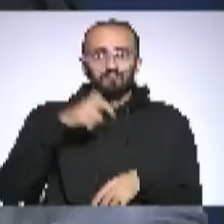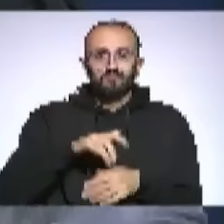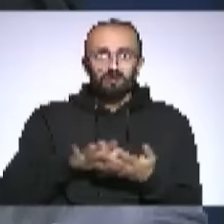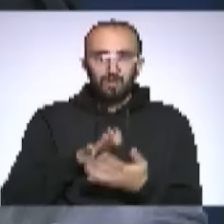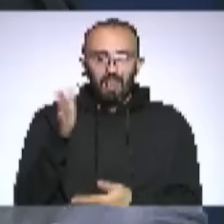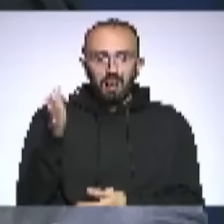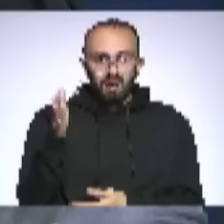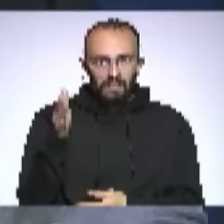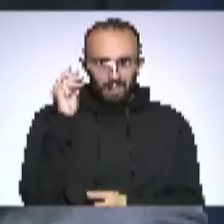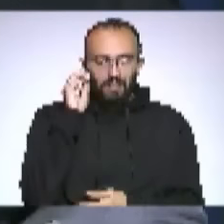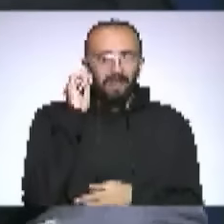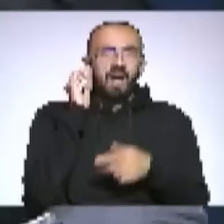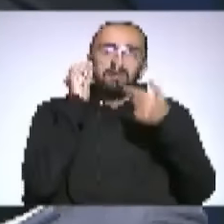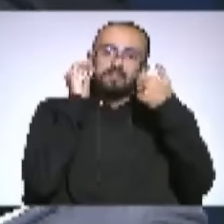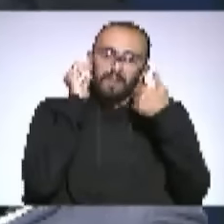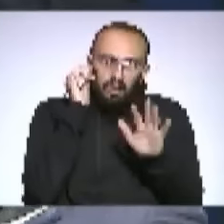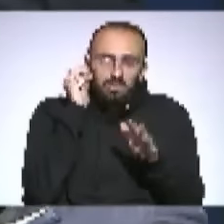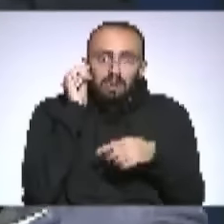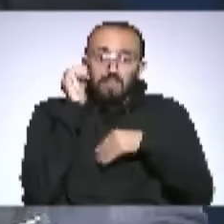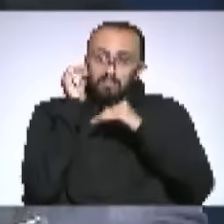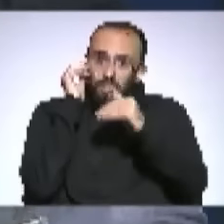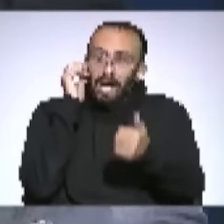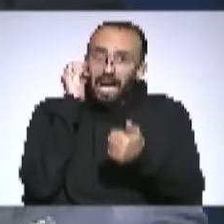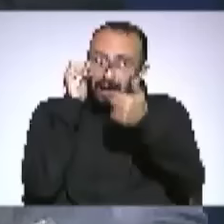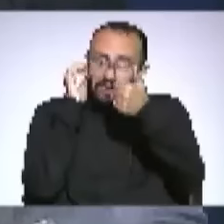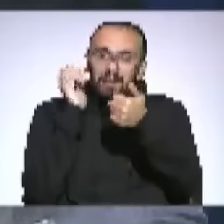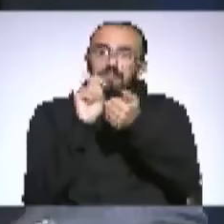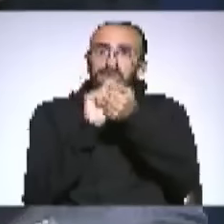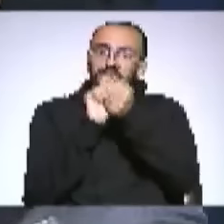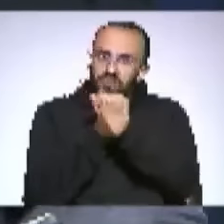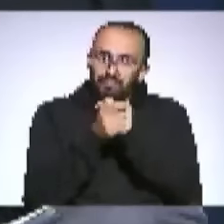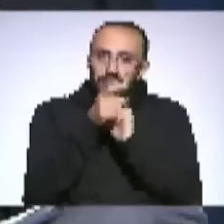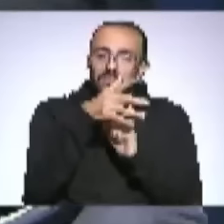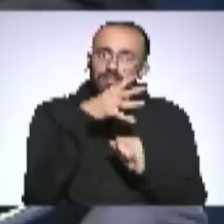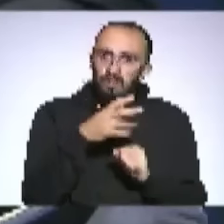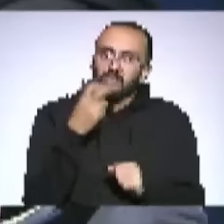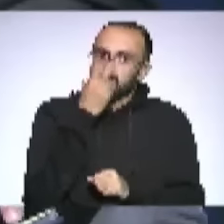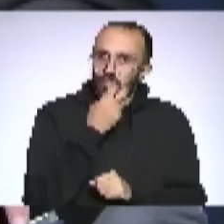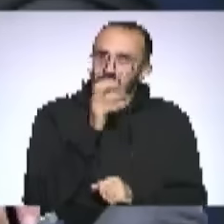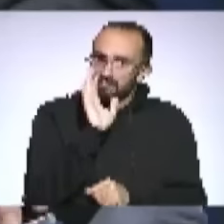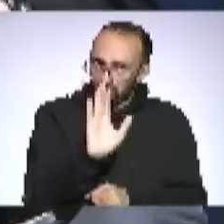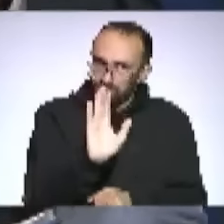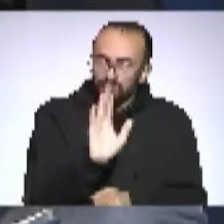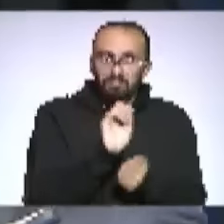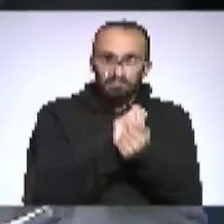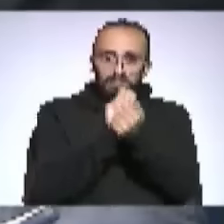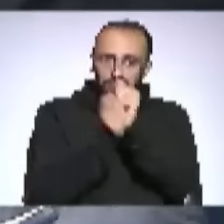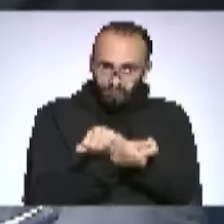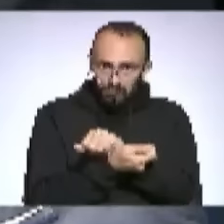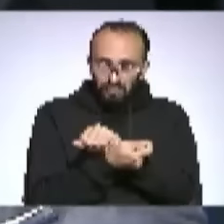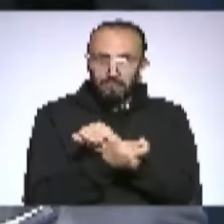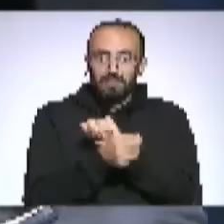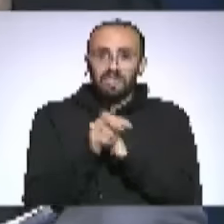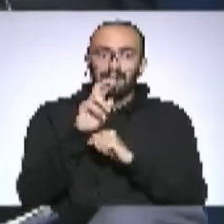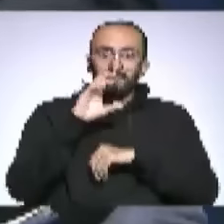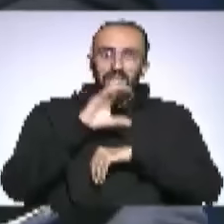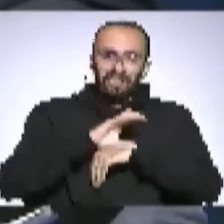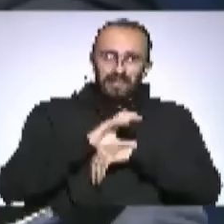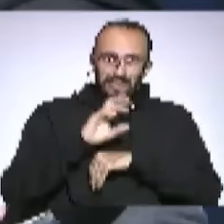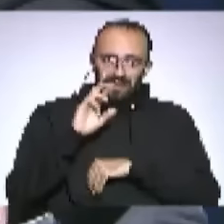صح انا نصيحتي ان يقبل تغيير المله انت ابت ارثوذكسي والتغيير الذي يتم عن طريق المجلس